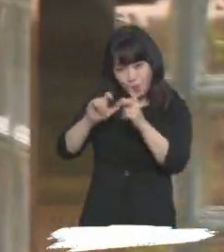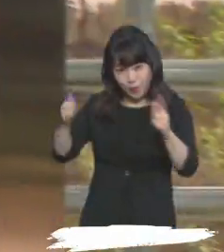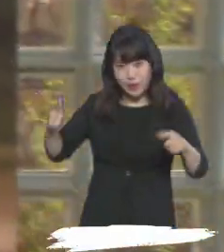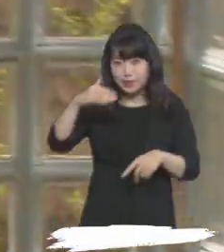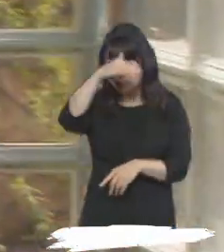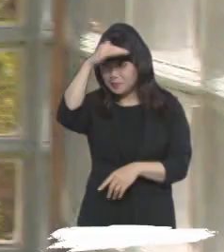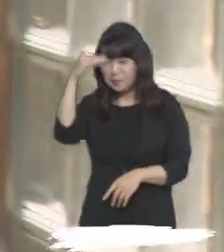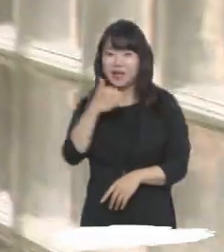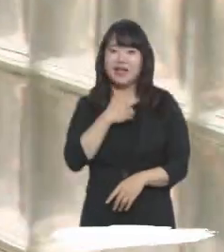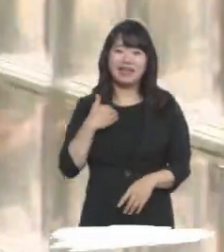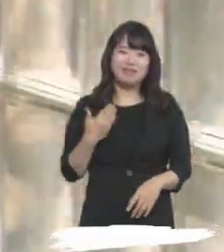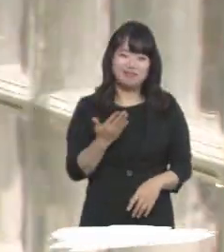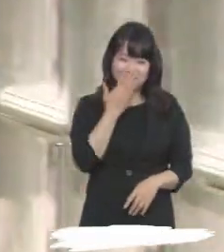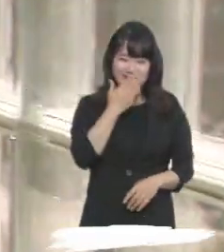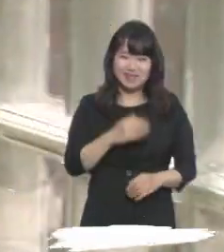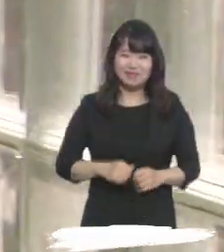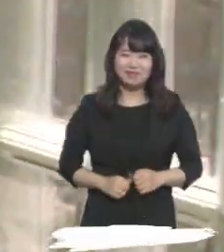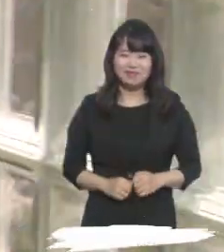만나볼 수 있습니다.